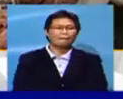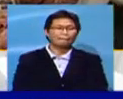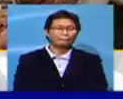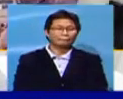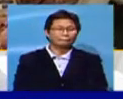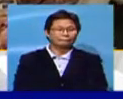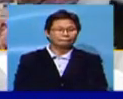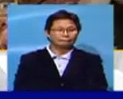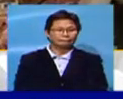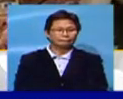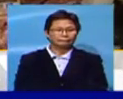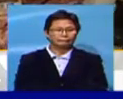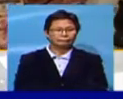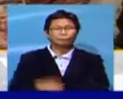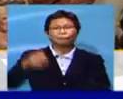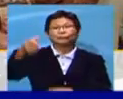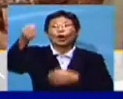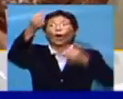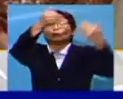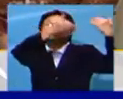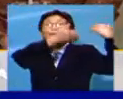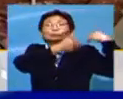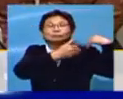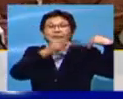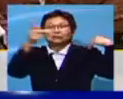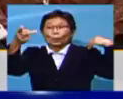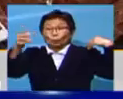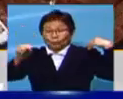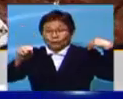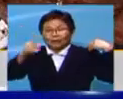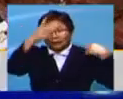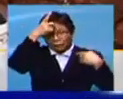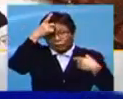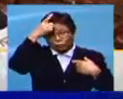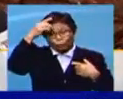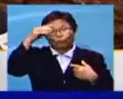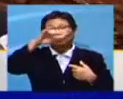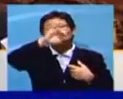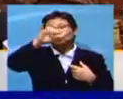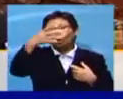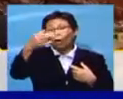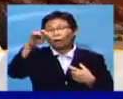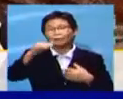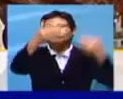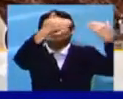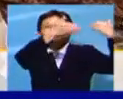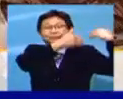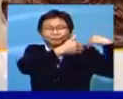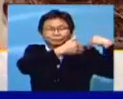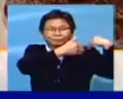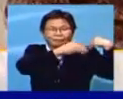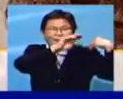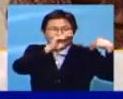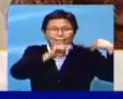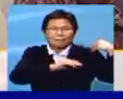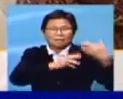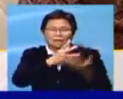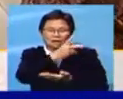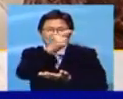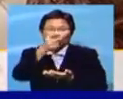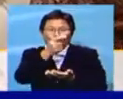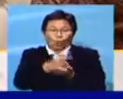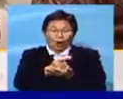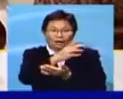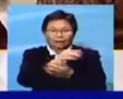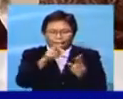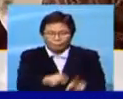Days selain memegang jawatan sebagai ketua menteri Datuk Amar Abang Johari juga memegang jawatan sebagai Menteri kewangan dan